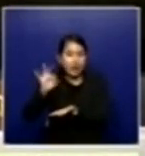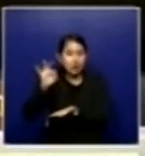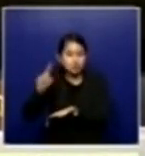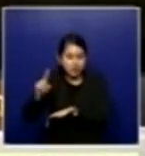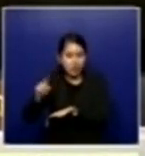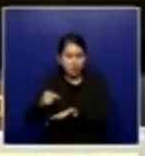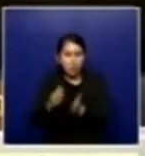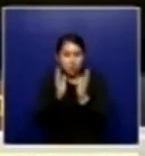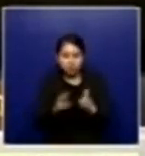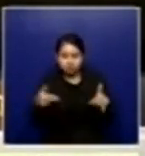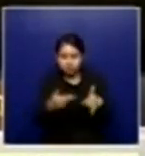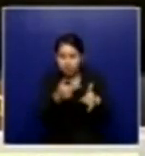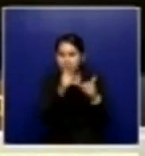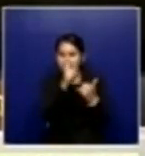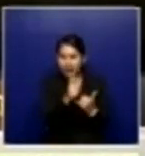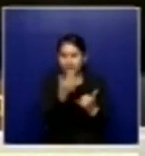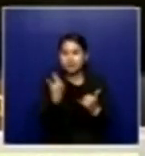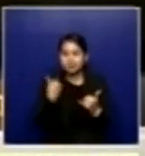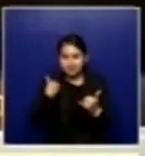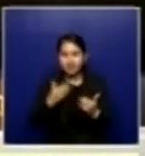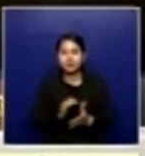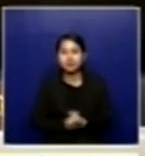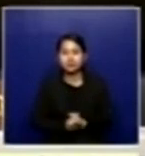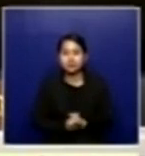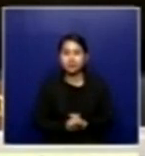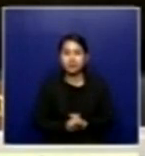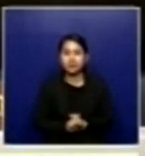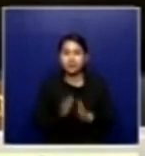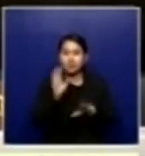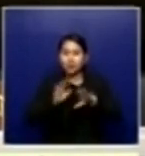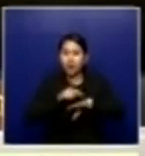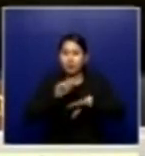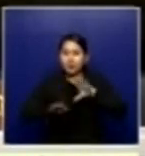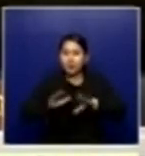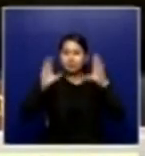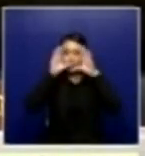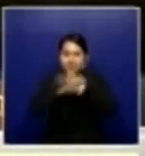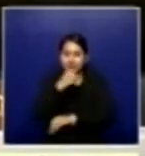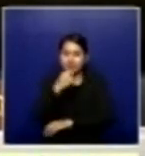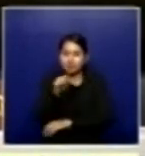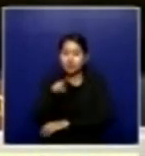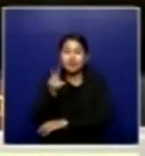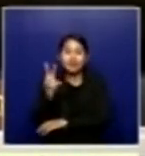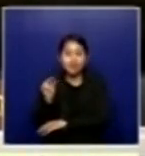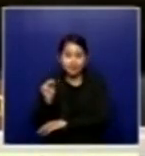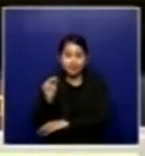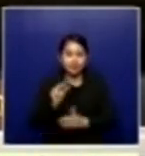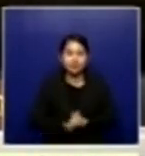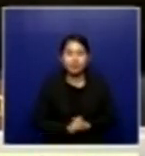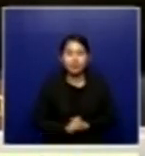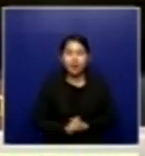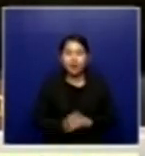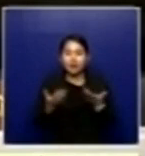งกันและเสียชีวิตอยู่ที่เกิดเหตุนะครับประมาณ4ทุ่มครึ่ง22นาฬิกา30นาทีหลังจากนั้น